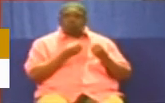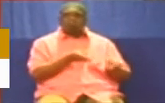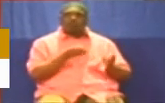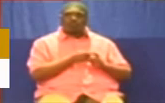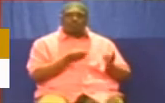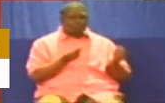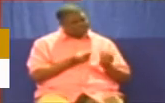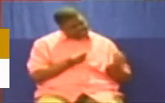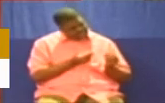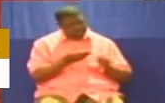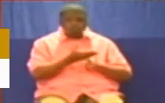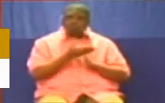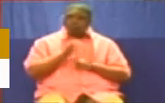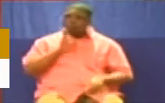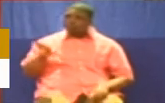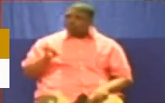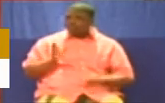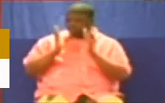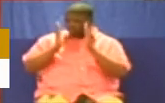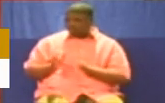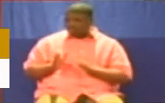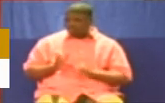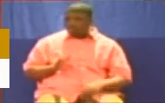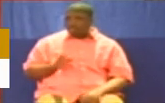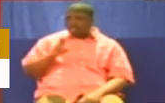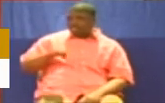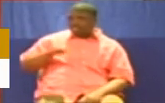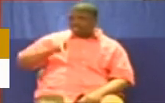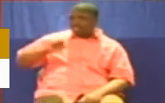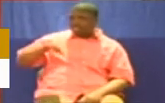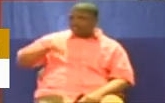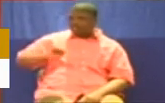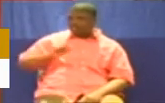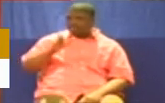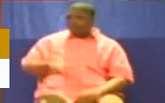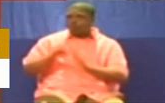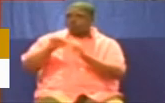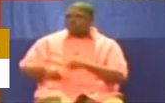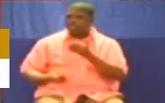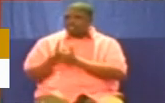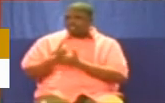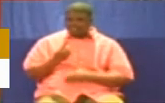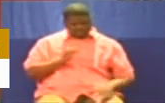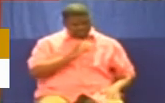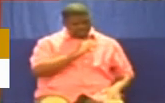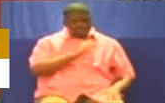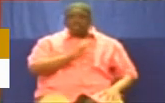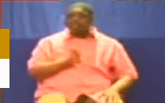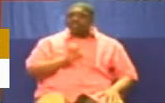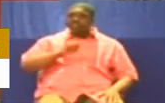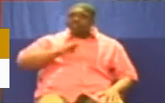machache kuhusiana na hoja iliyotolewa na mheshimiwa Juma Kamia, bunge wa chemba. Mheshimiwa